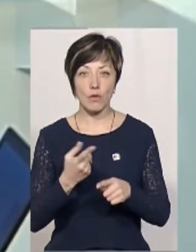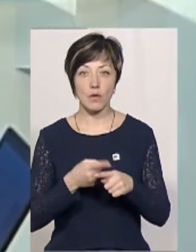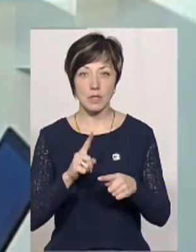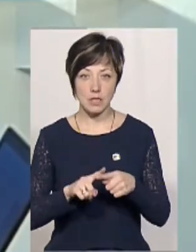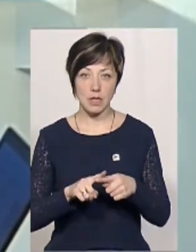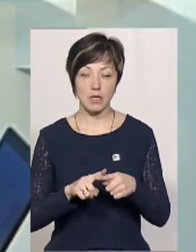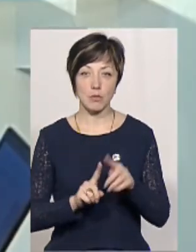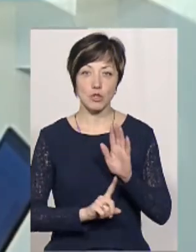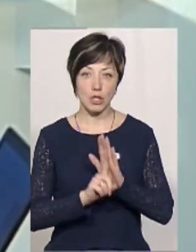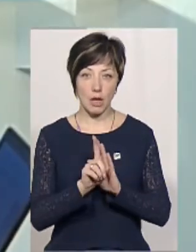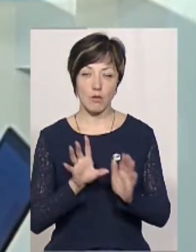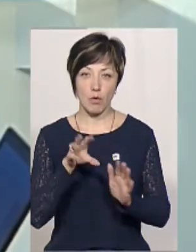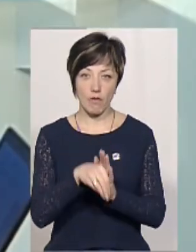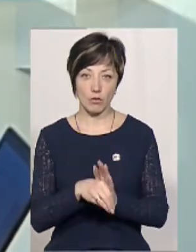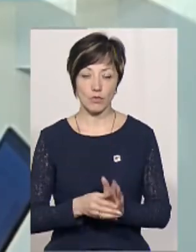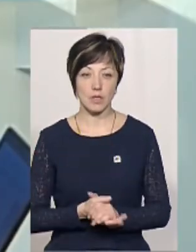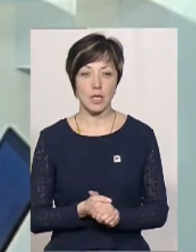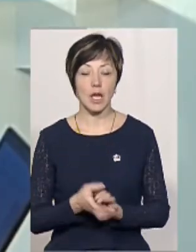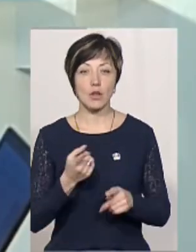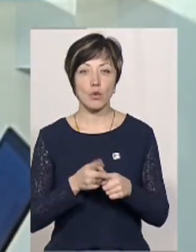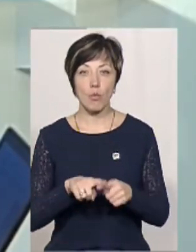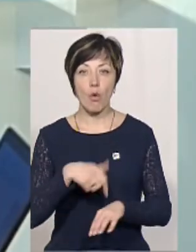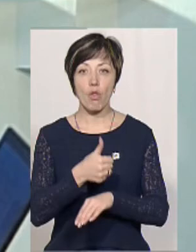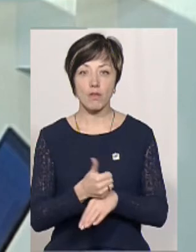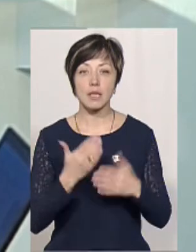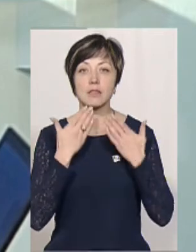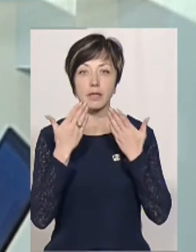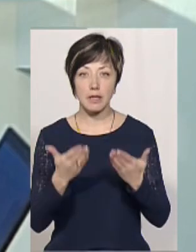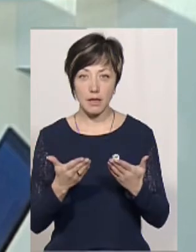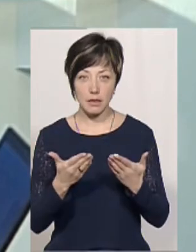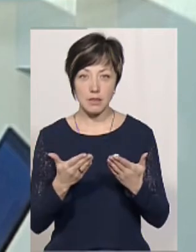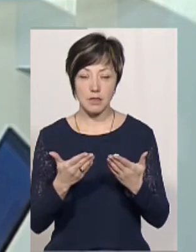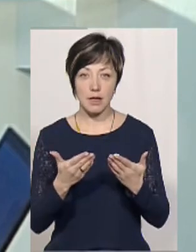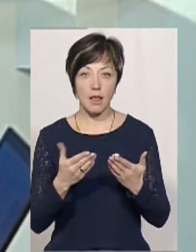це починає впроваджуватись. Тому головне звертатися,